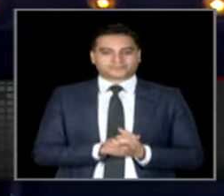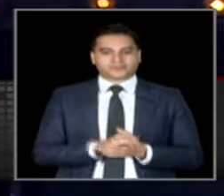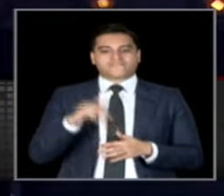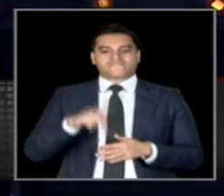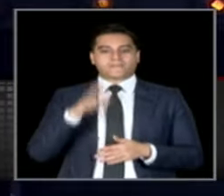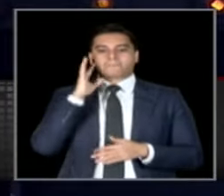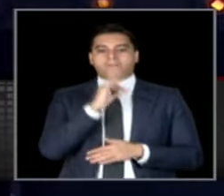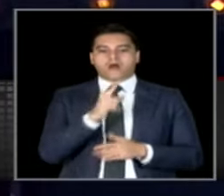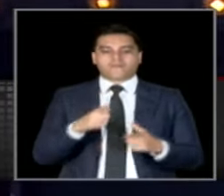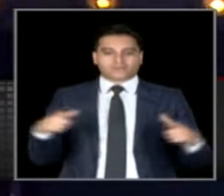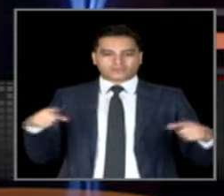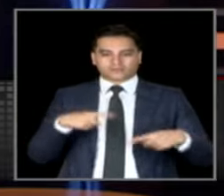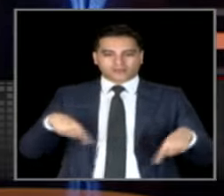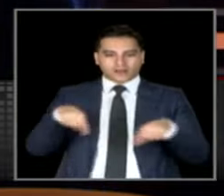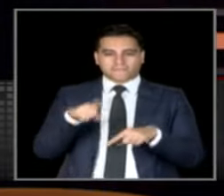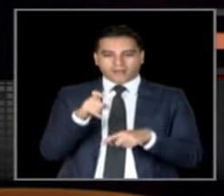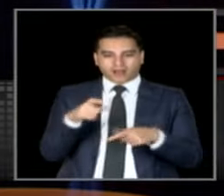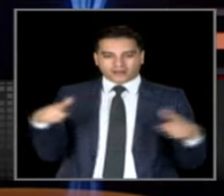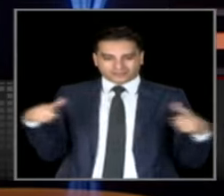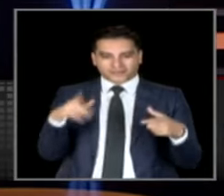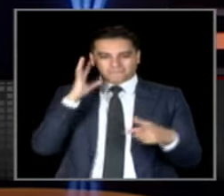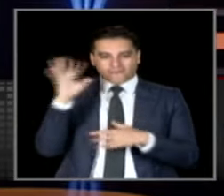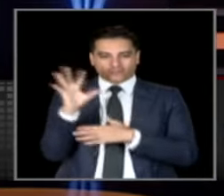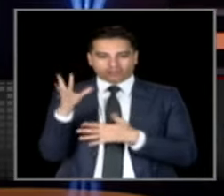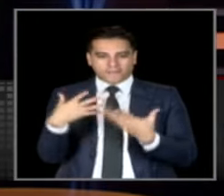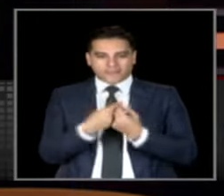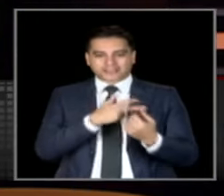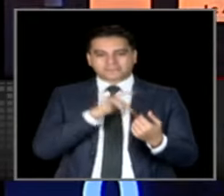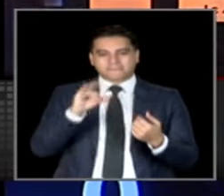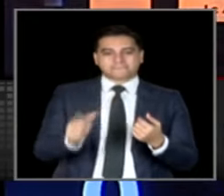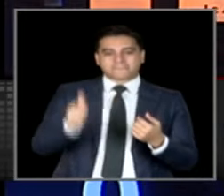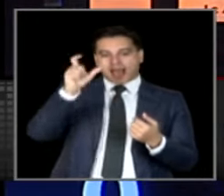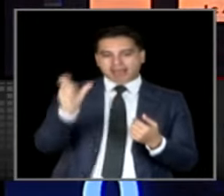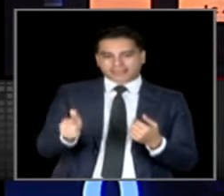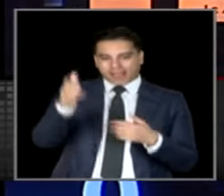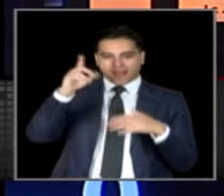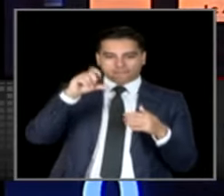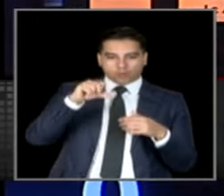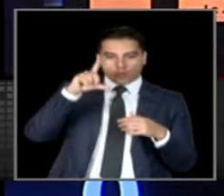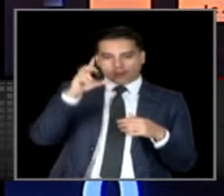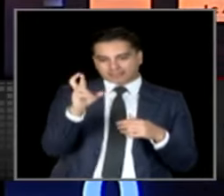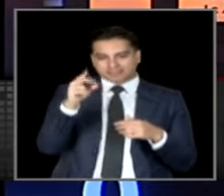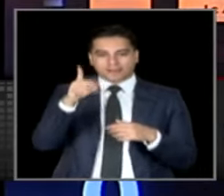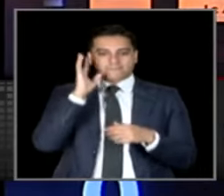تقع المحمية الوطنية مانابولز بإحدى دول إفريقيا الجنوبية، فما هي؟